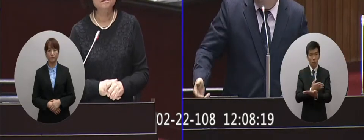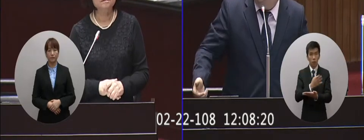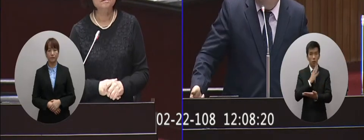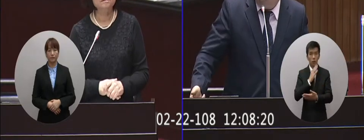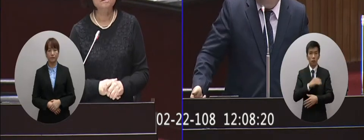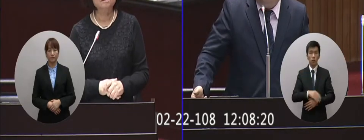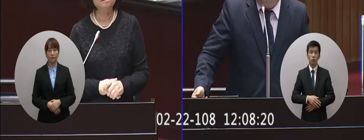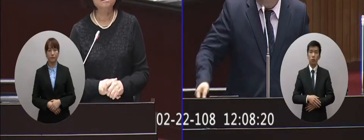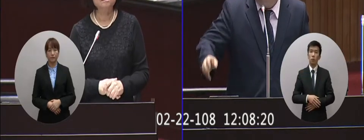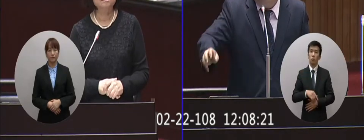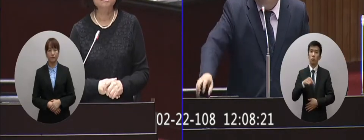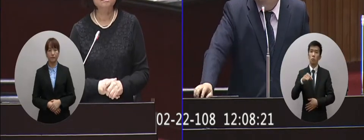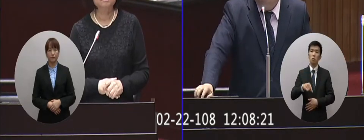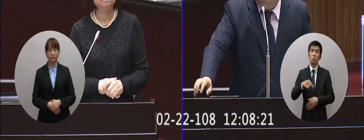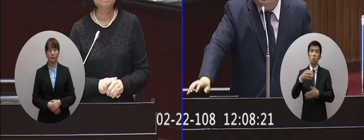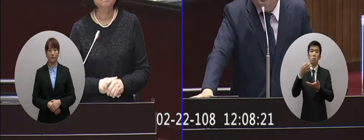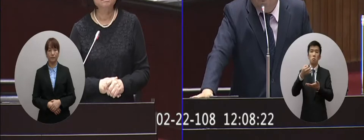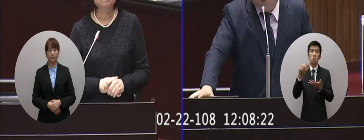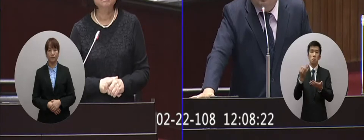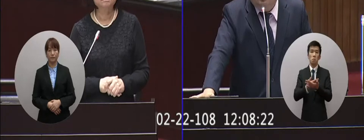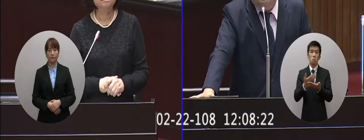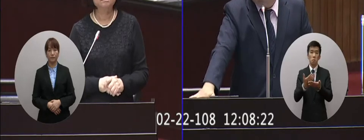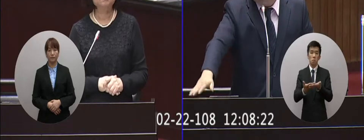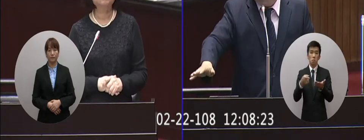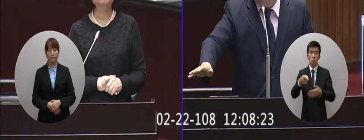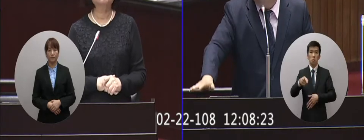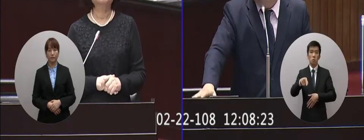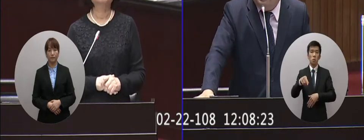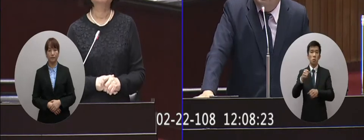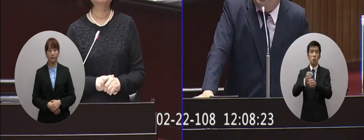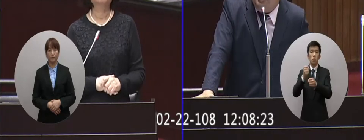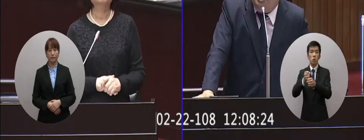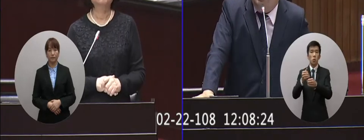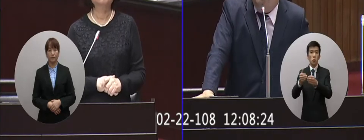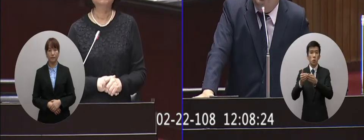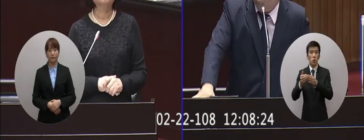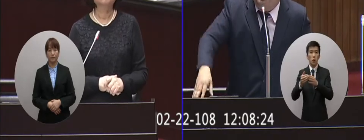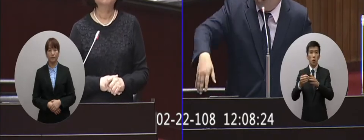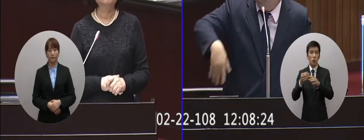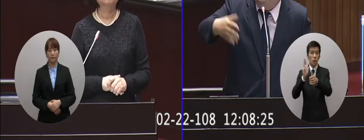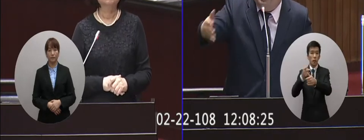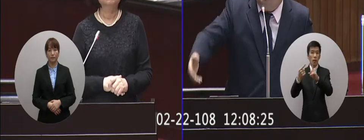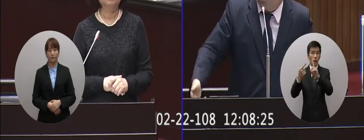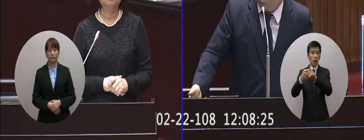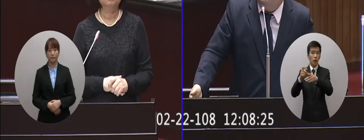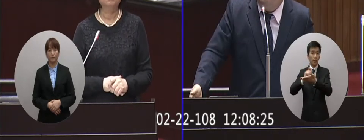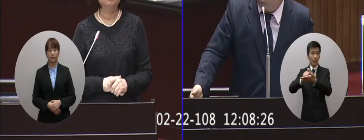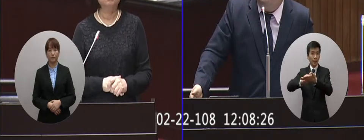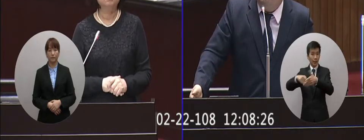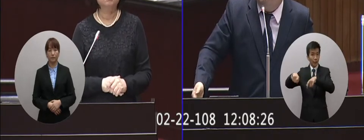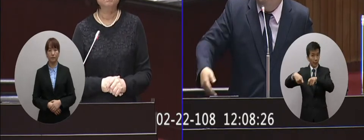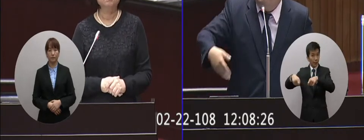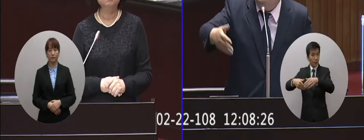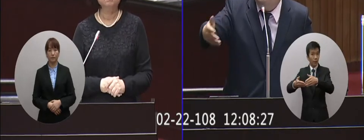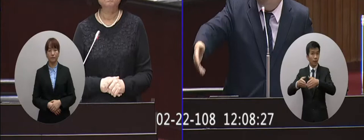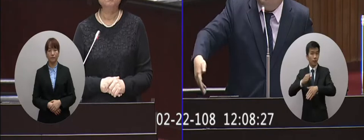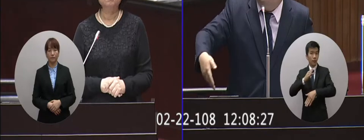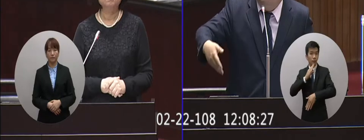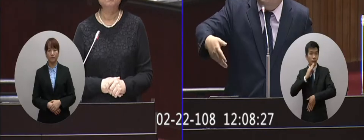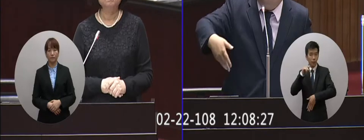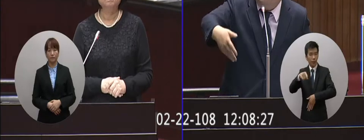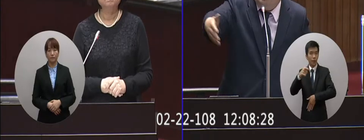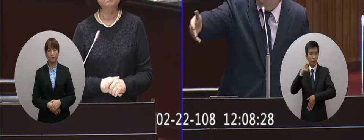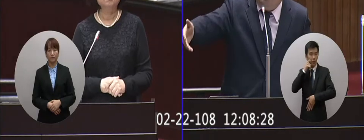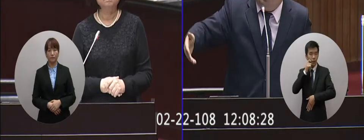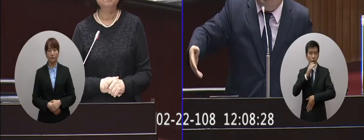够，那经费不够的话，等于是说你这个地方创生，你要叫一定要叫人下给位。事实上，最难的就是在前面这个地